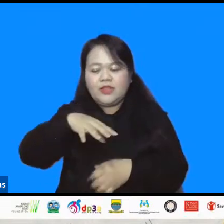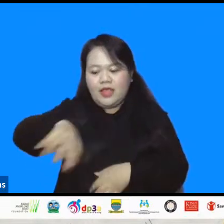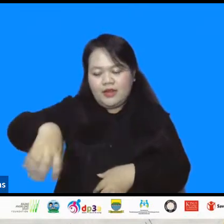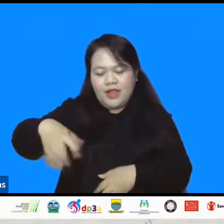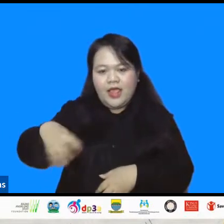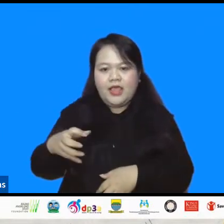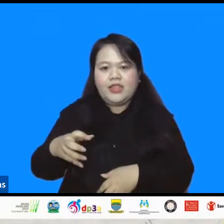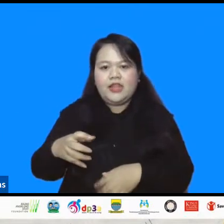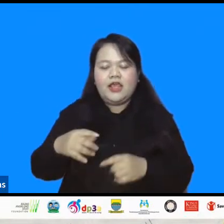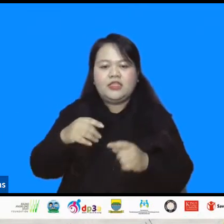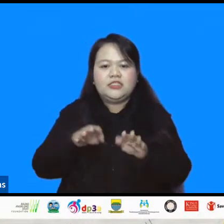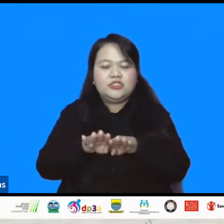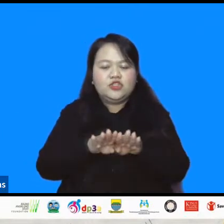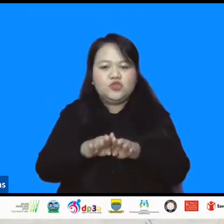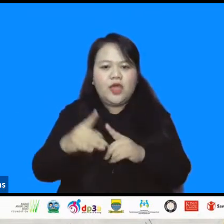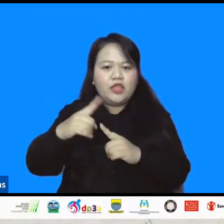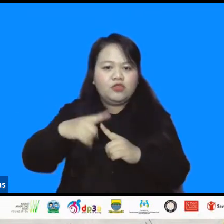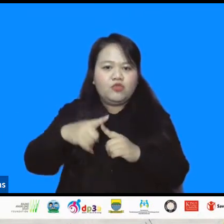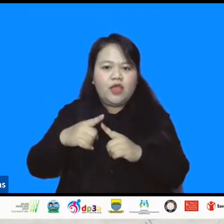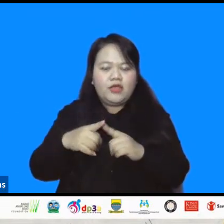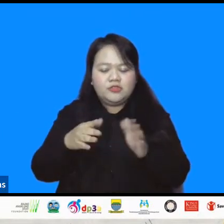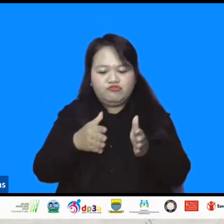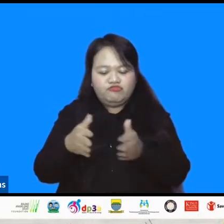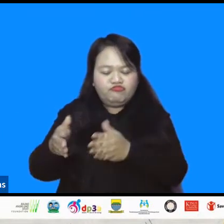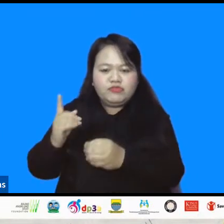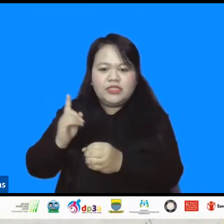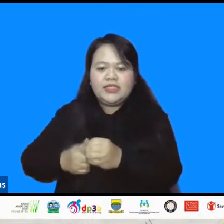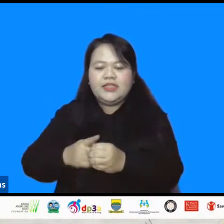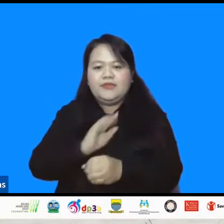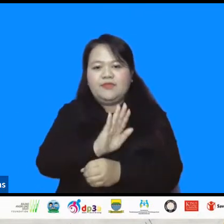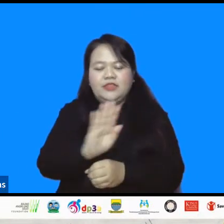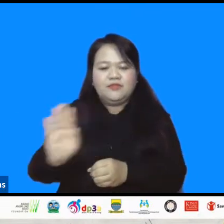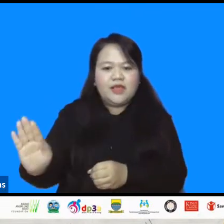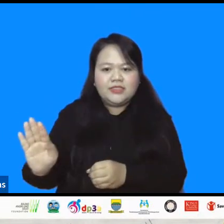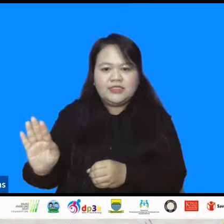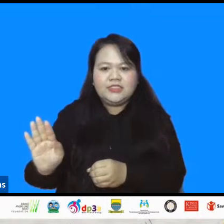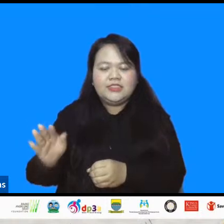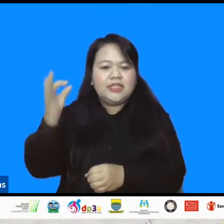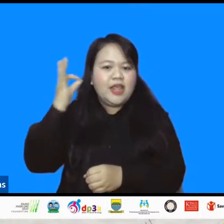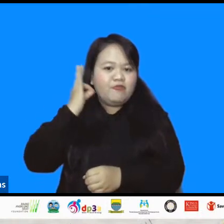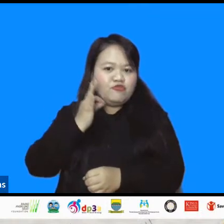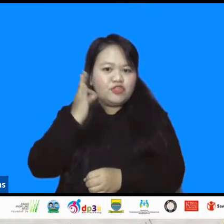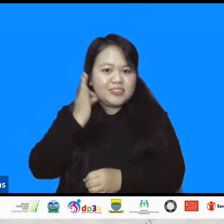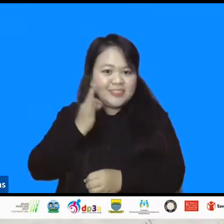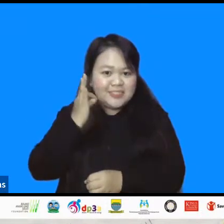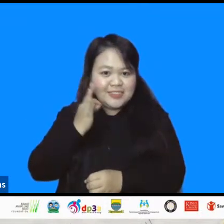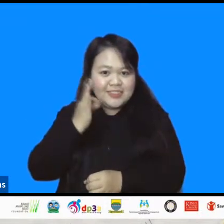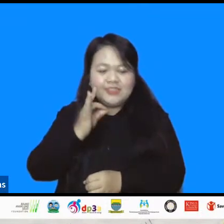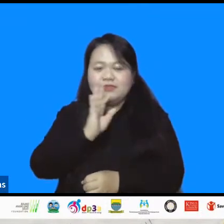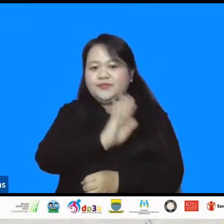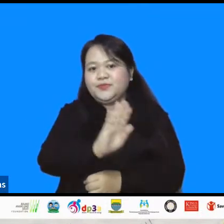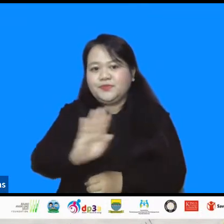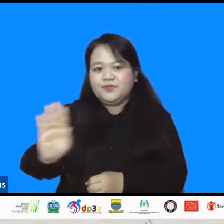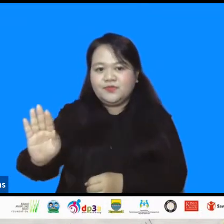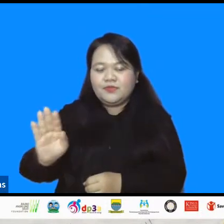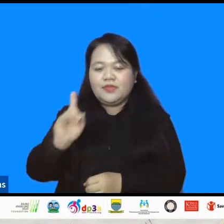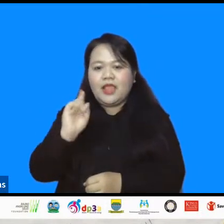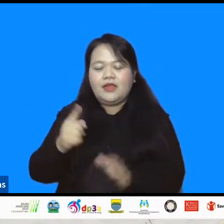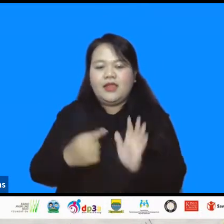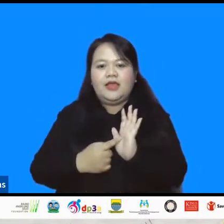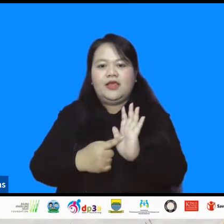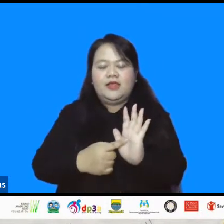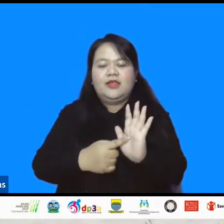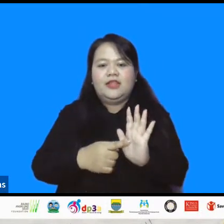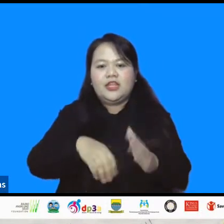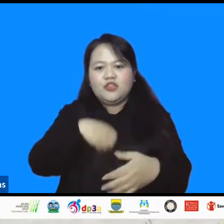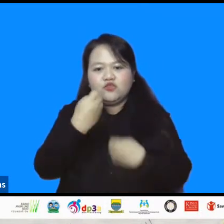dengan tugas pokoknya masing-masing gitu ya, tugas pokok dan fungsinya masing-masing yang tertuang di dalam